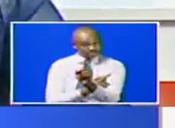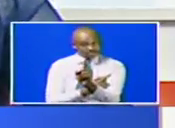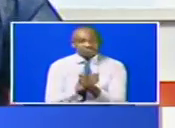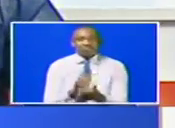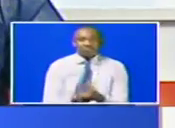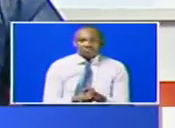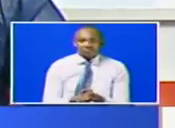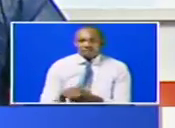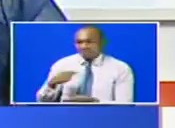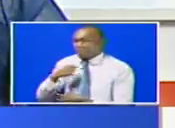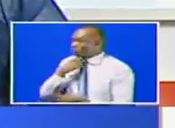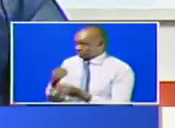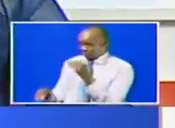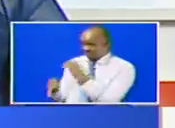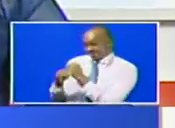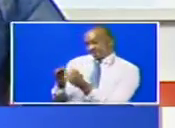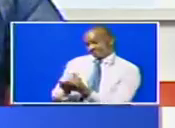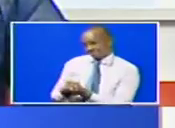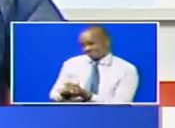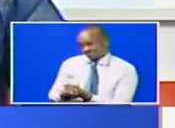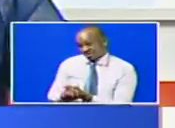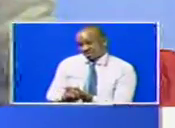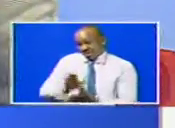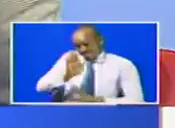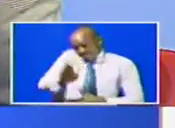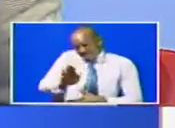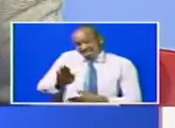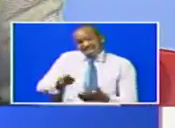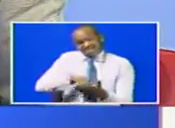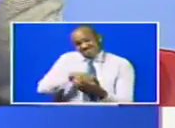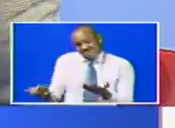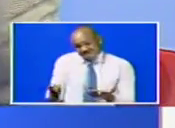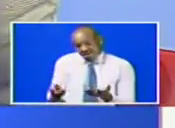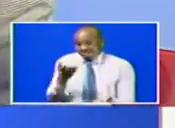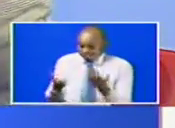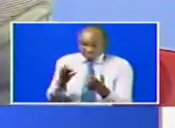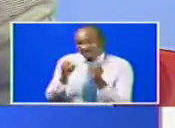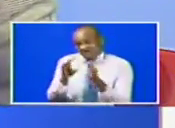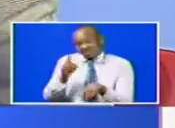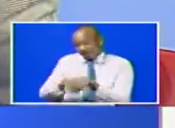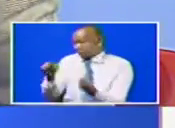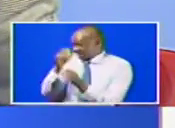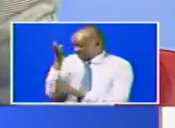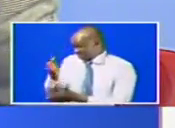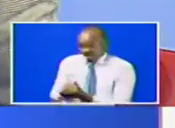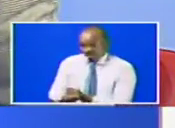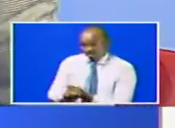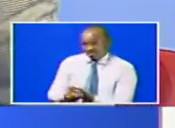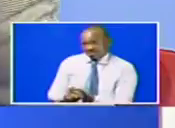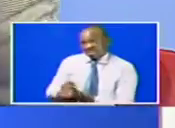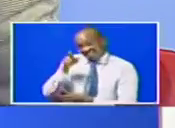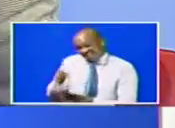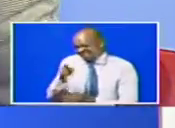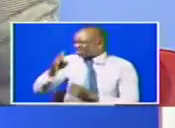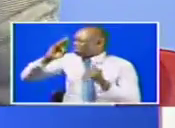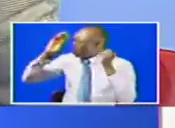Labda nikiongezea kidogo tu kwa sababu brake failure ama ukosefu wa brake wakati dereva anaendesha gari, it is one of the